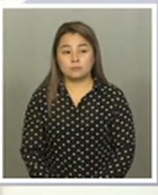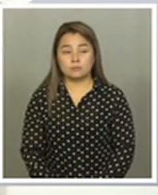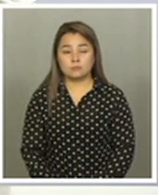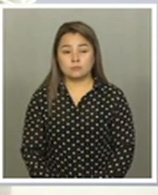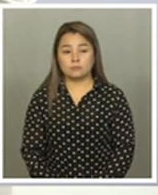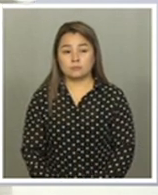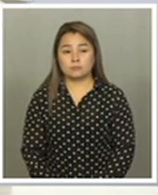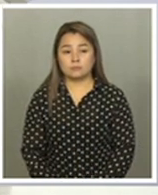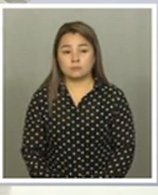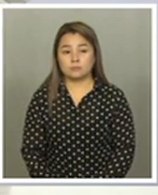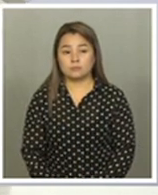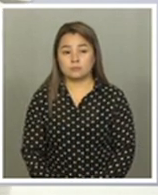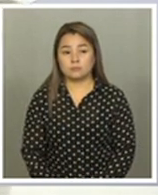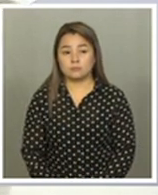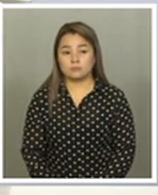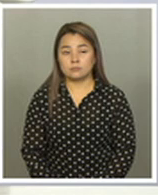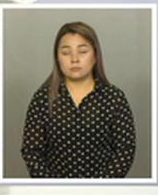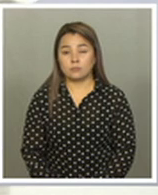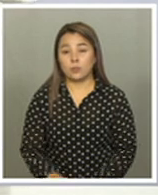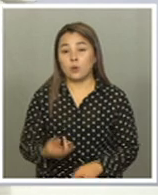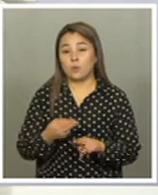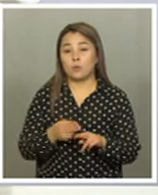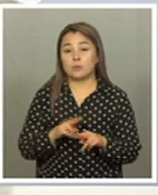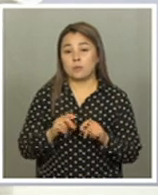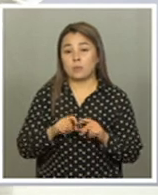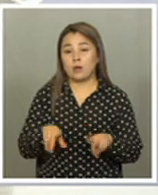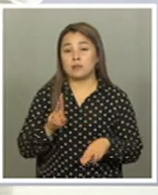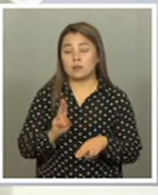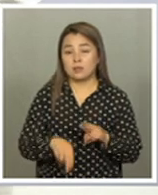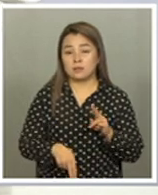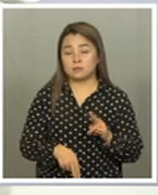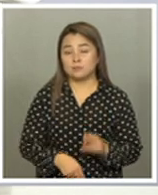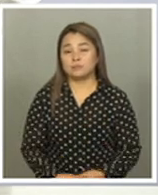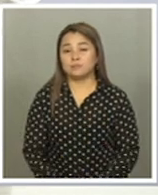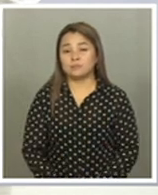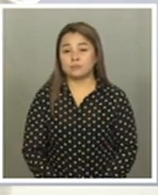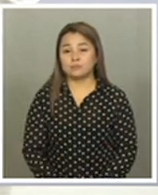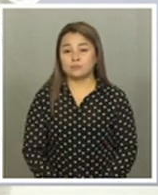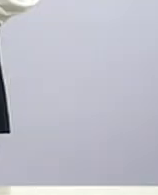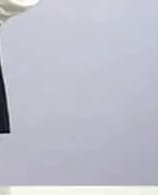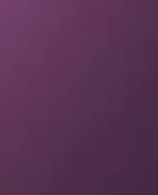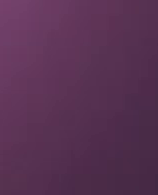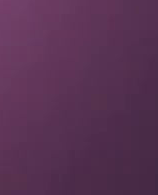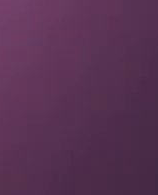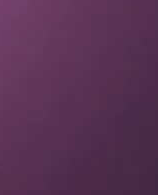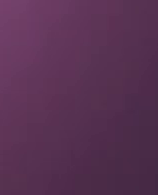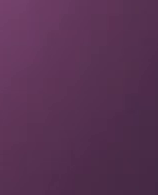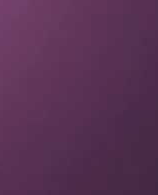Осымен сабағымыз аяқталды. Сау болыңыздар!